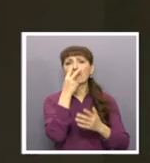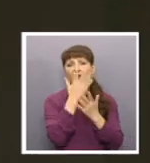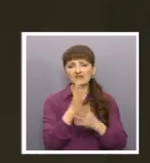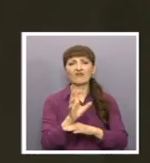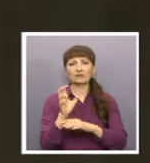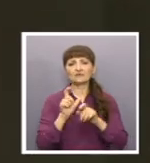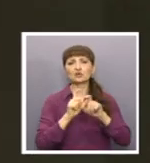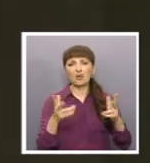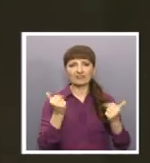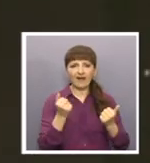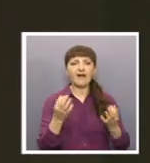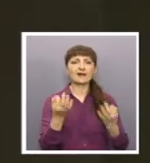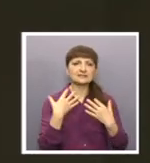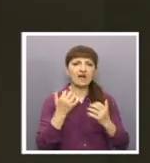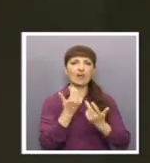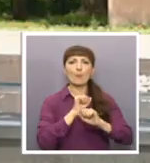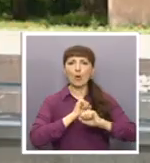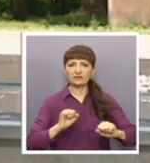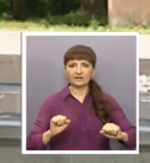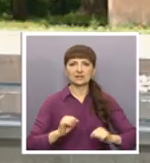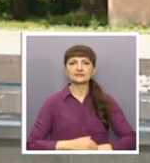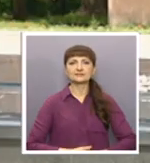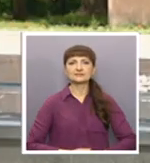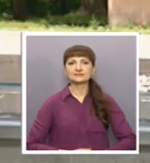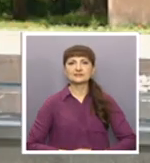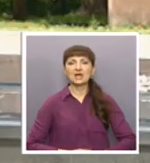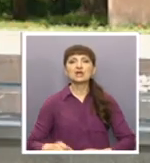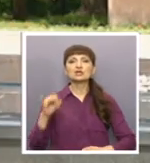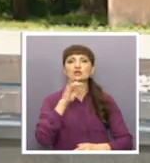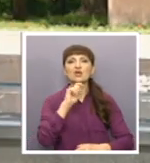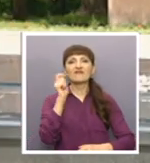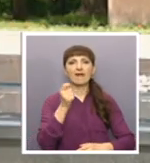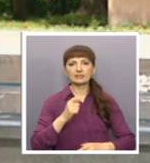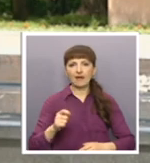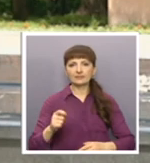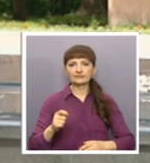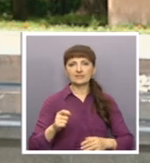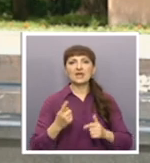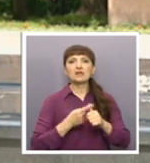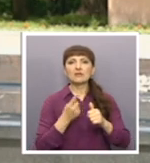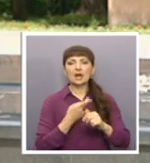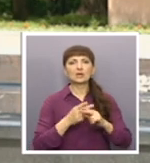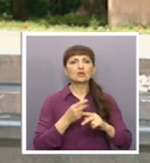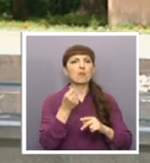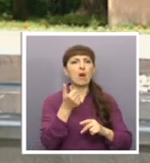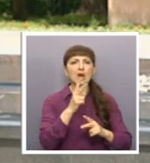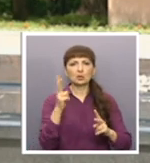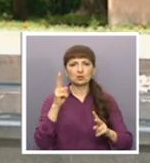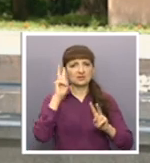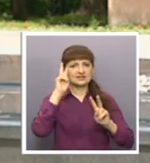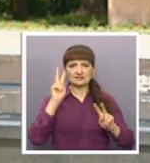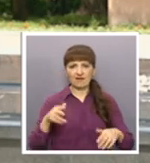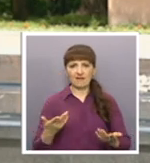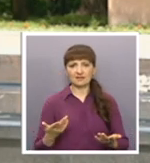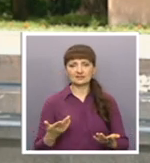фотографии в школе и рассказывали о героических подвигах. Но есть в истории Великой Отечественной войны имена, о которых мало кто или никто не